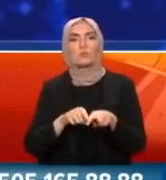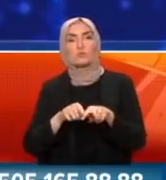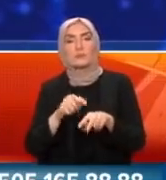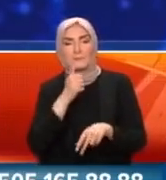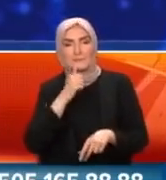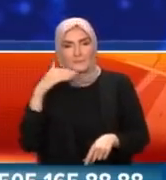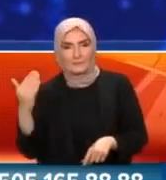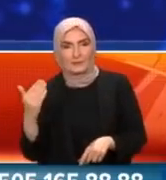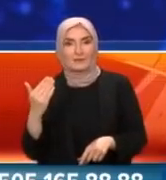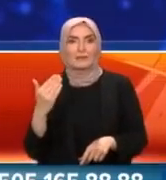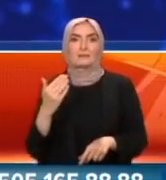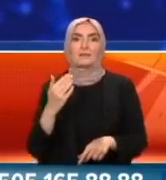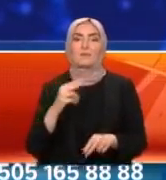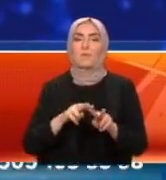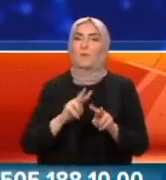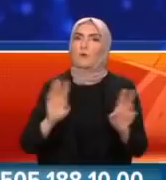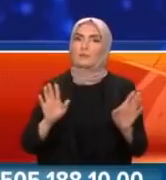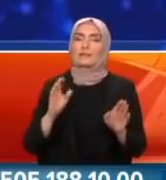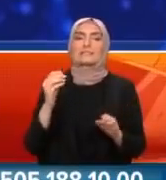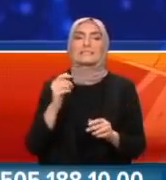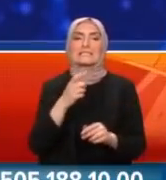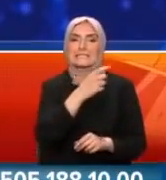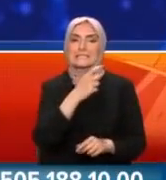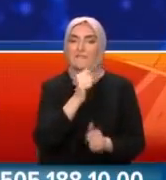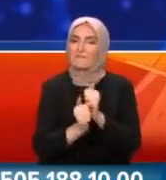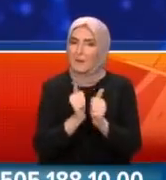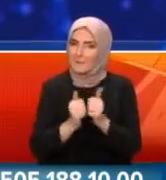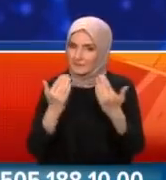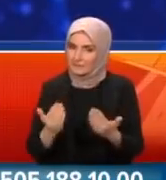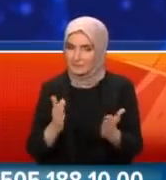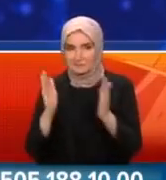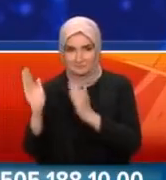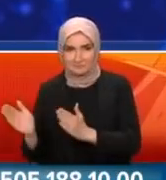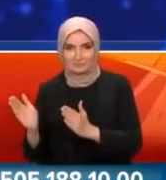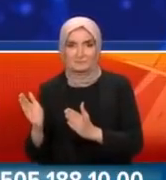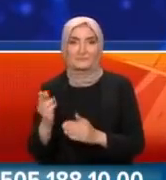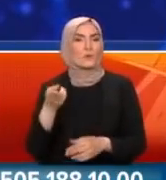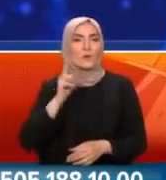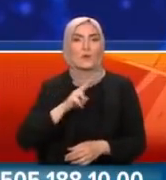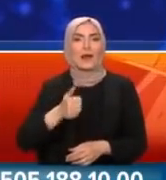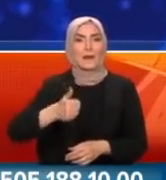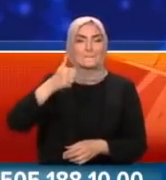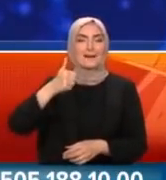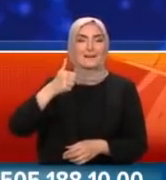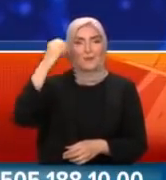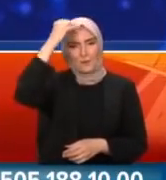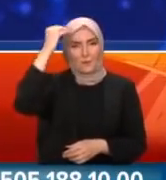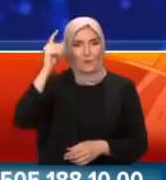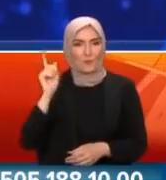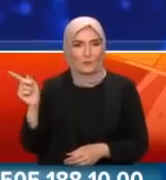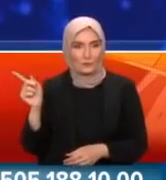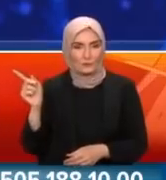cephane fabrikası merom Erbakan hocamızın Gümüş motor projesi birileri tarafından